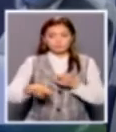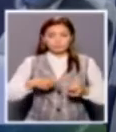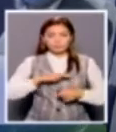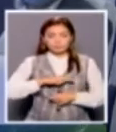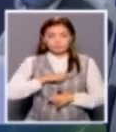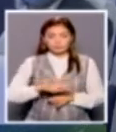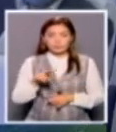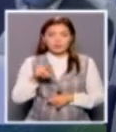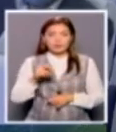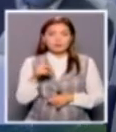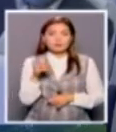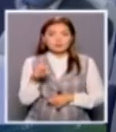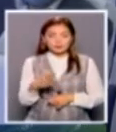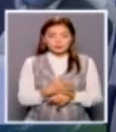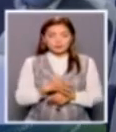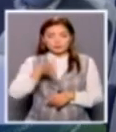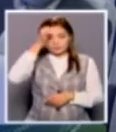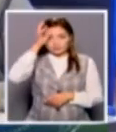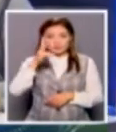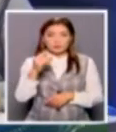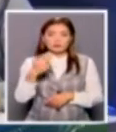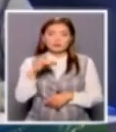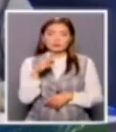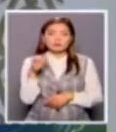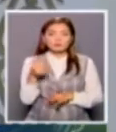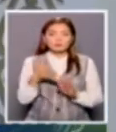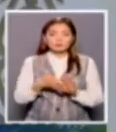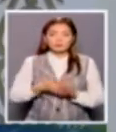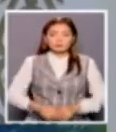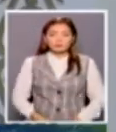политики Лязат Жылкышиева, эксперт Надежда Мырзагалиева.